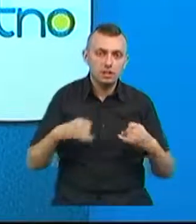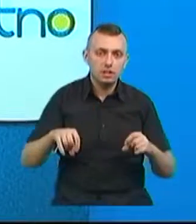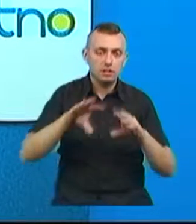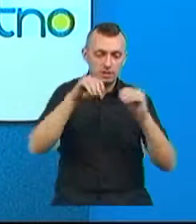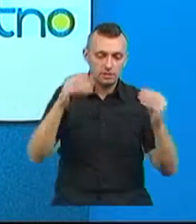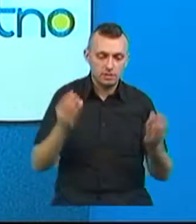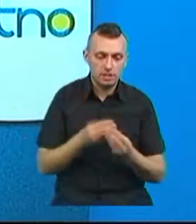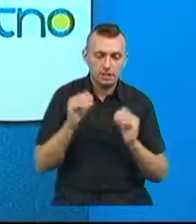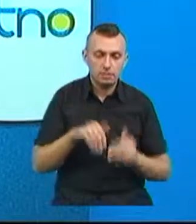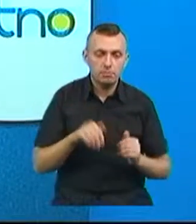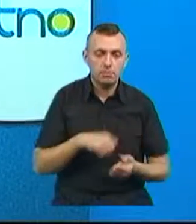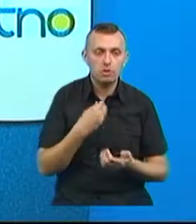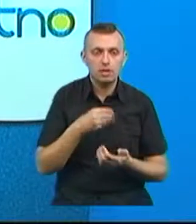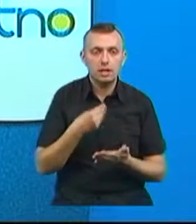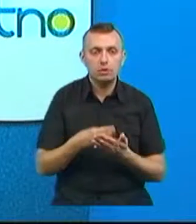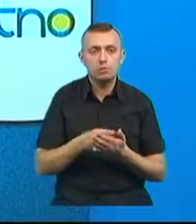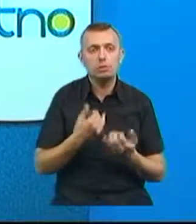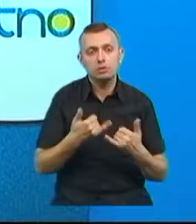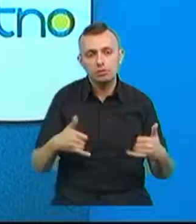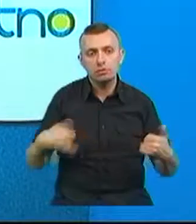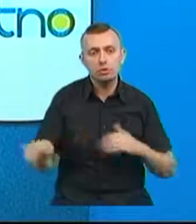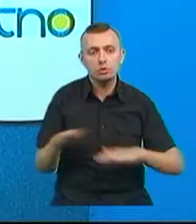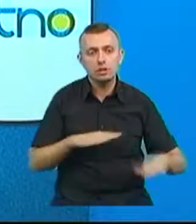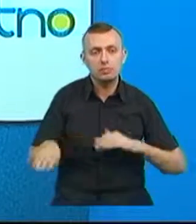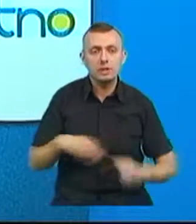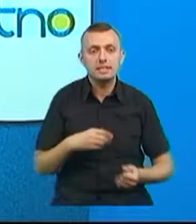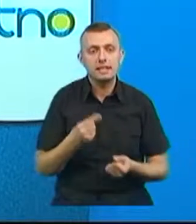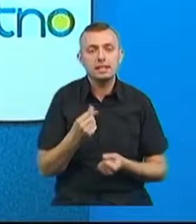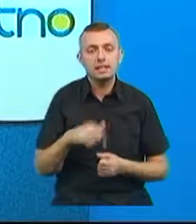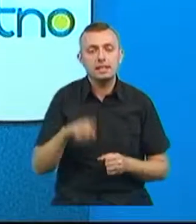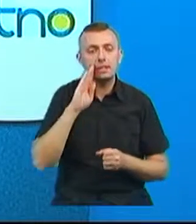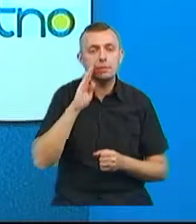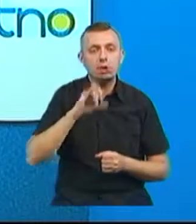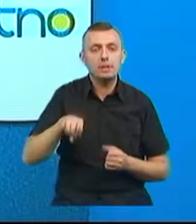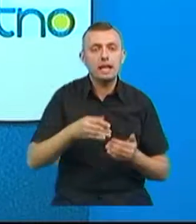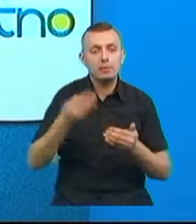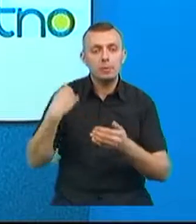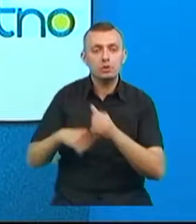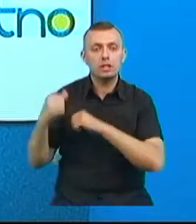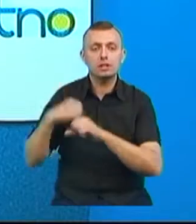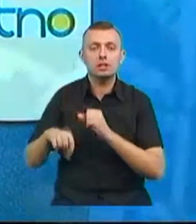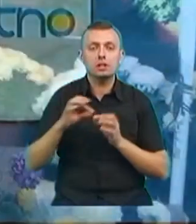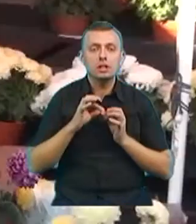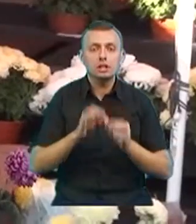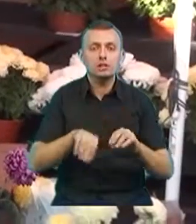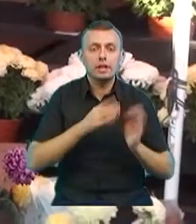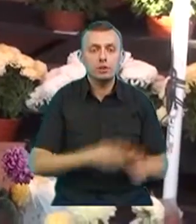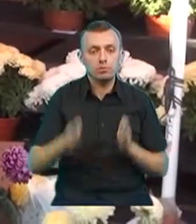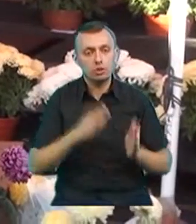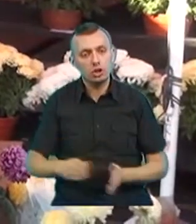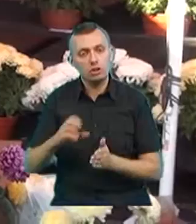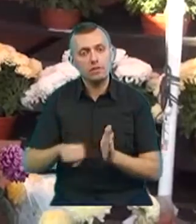także tradycyjnie na przycmentarnych straganach. Ceny i asortyment podobne są do ubiegłorocznych.